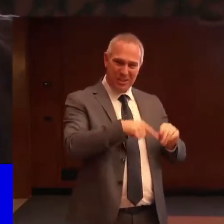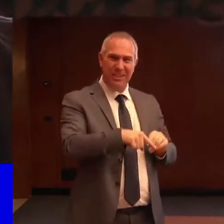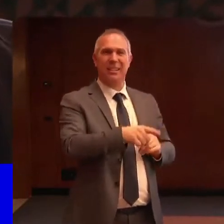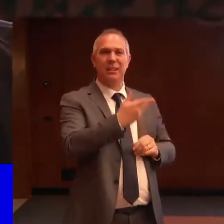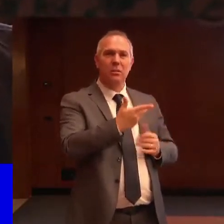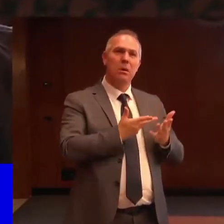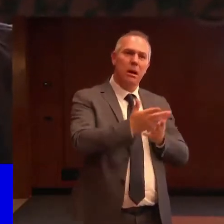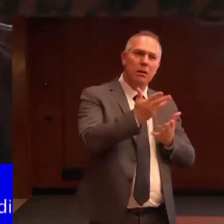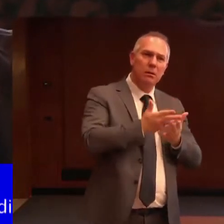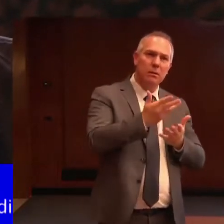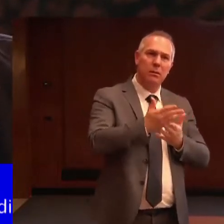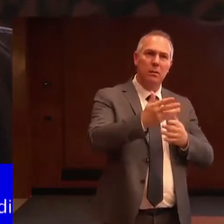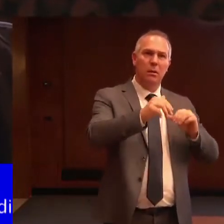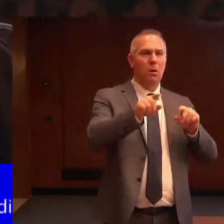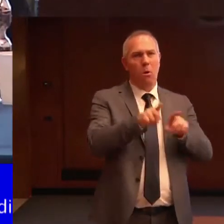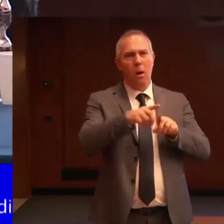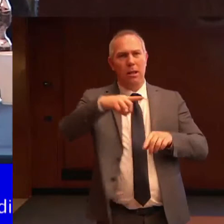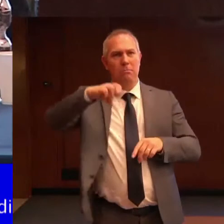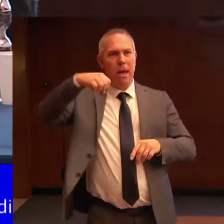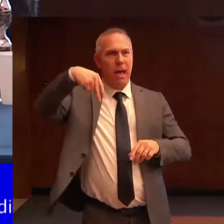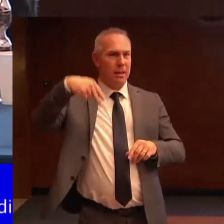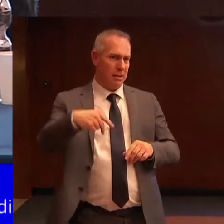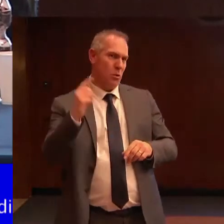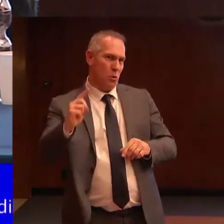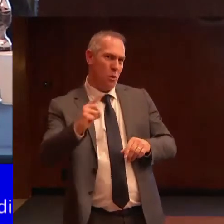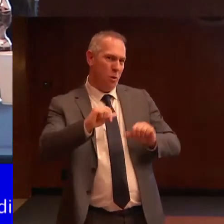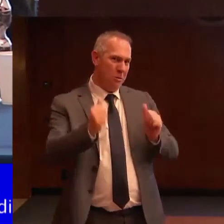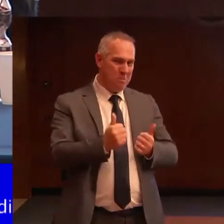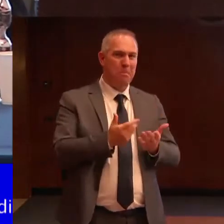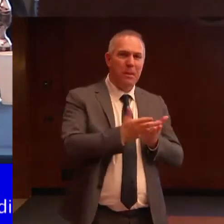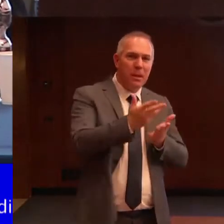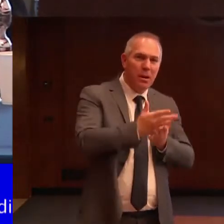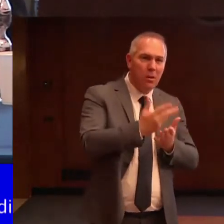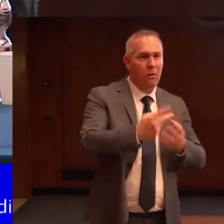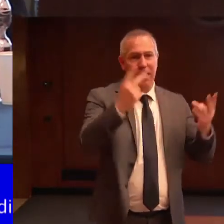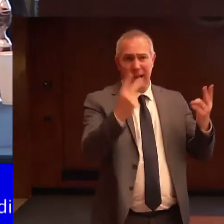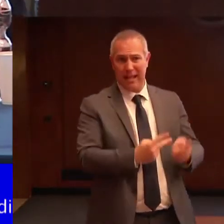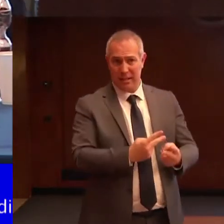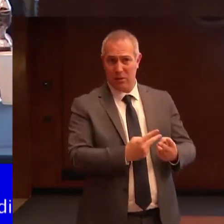di raccontare, come Penn ha sempre avuto, realistico, pur